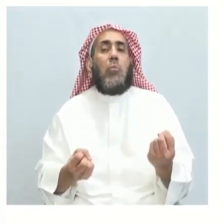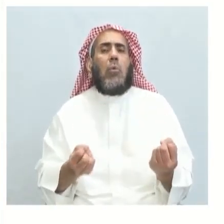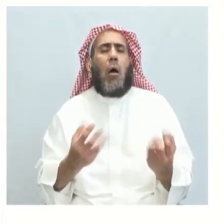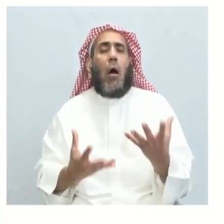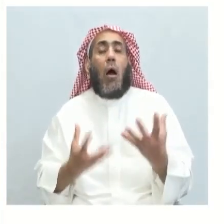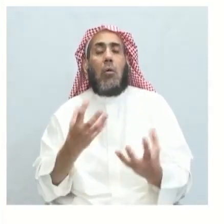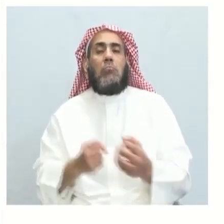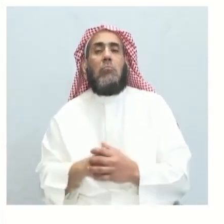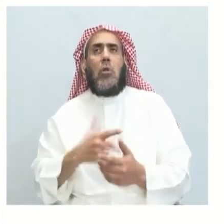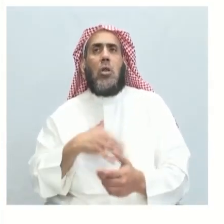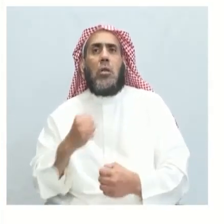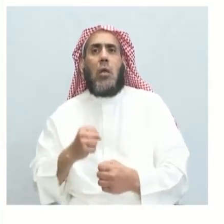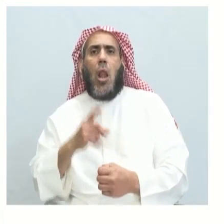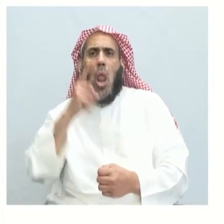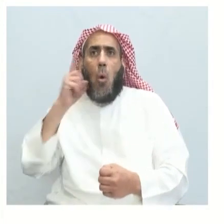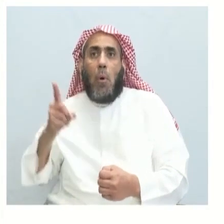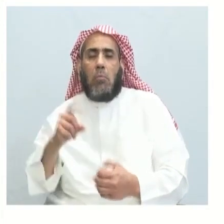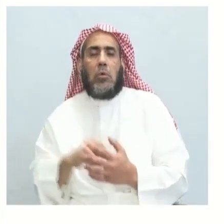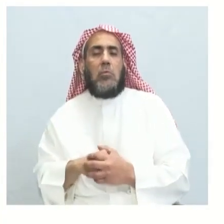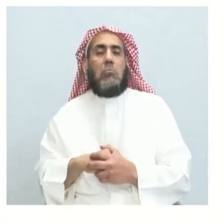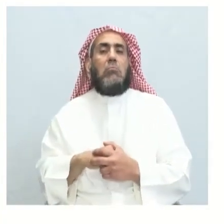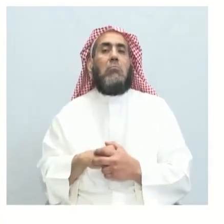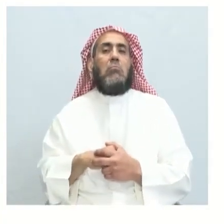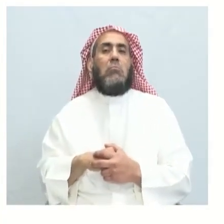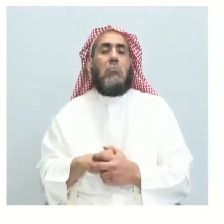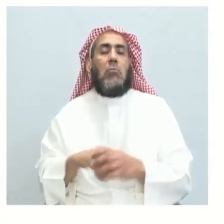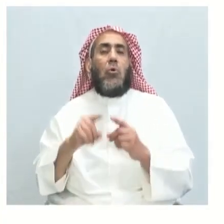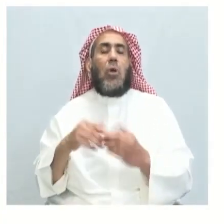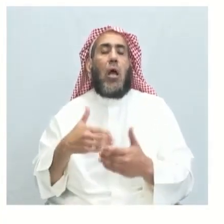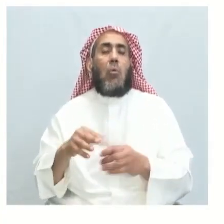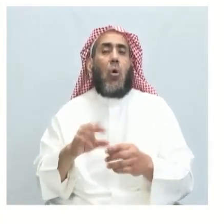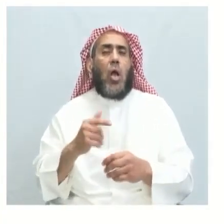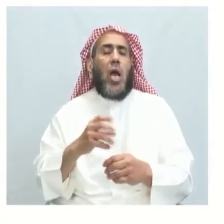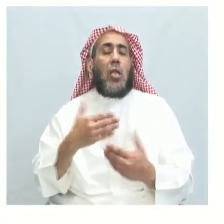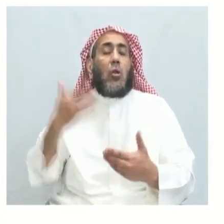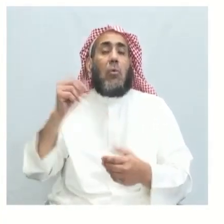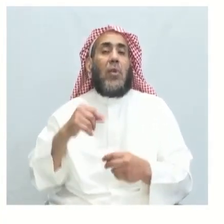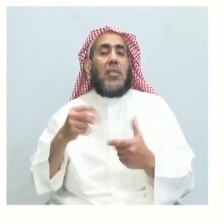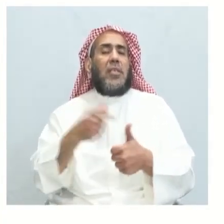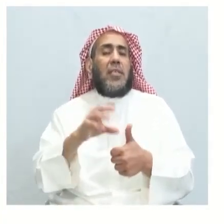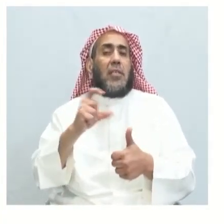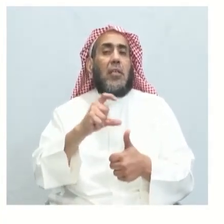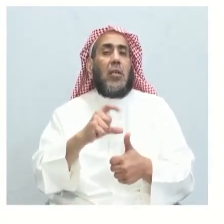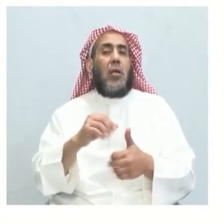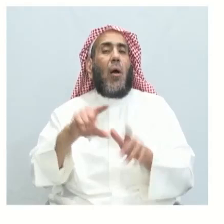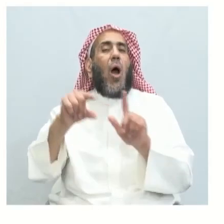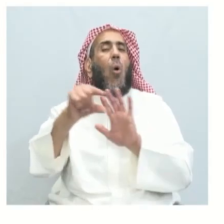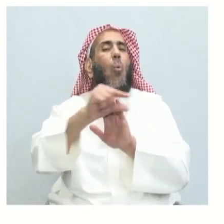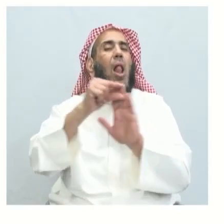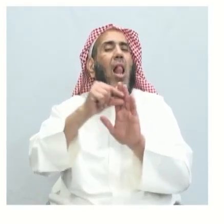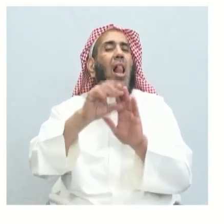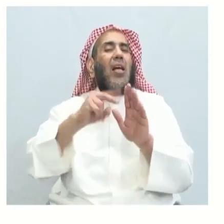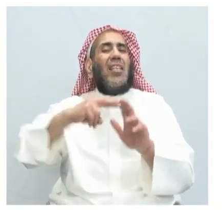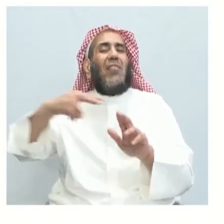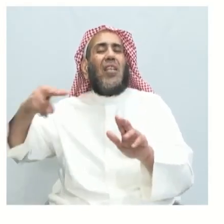النار وايضا الانسان لا يمر بمعصيه هنا اكمل الفراغ كانت الخطبه في عصر صدر الاسلام تستهل صدر اسلام